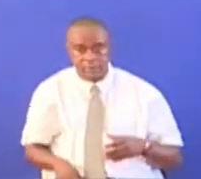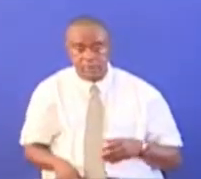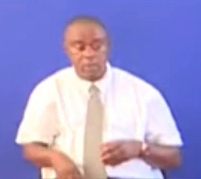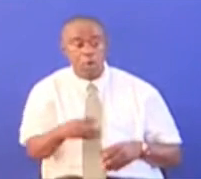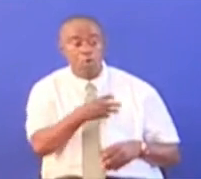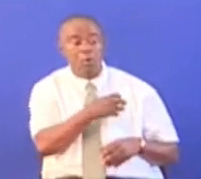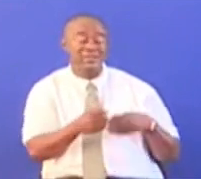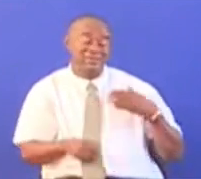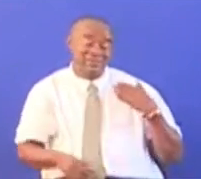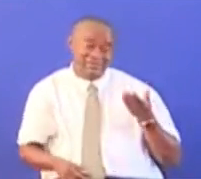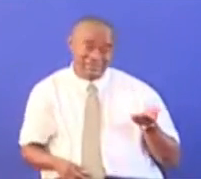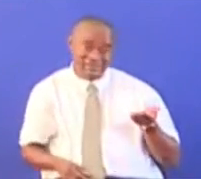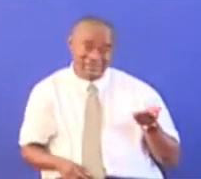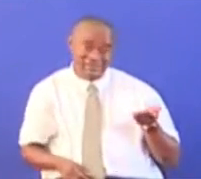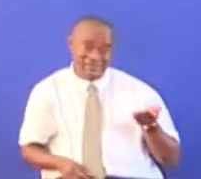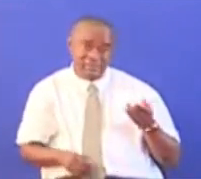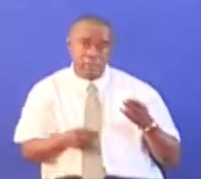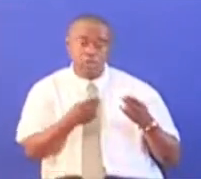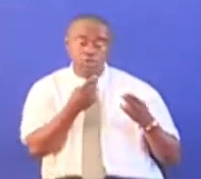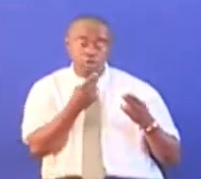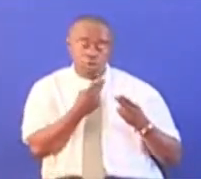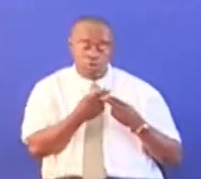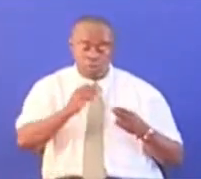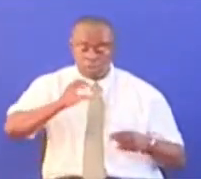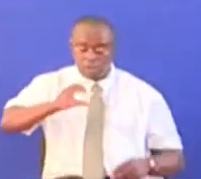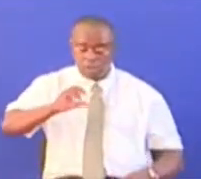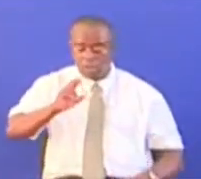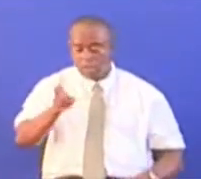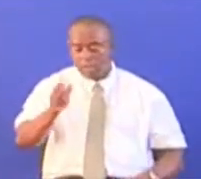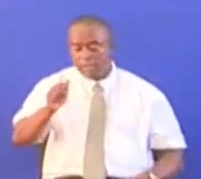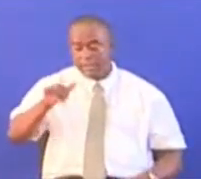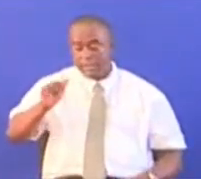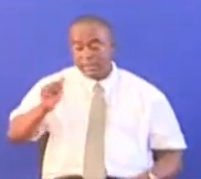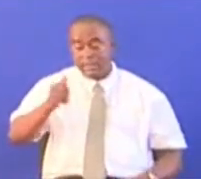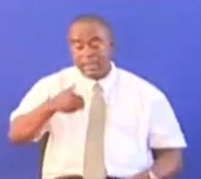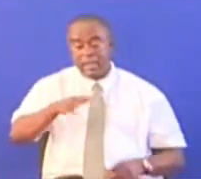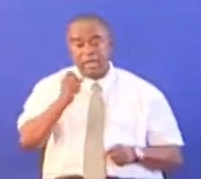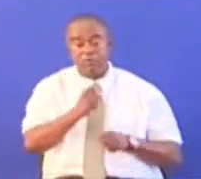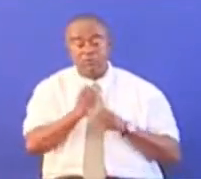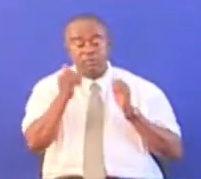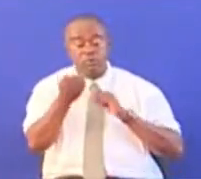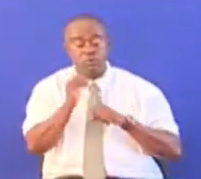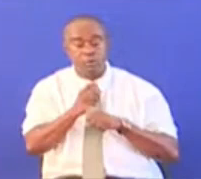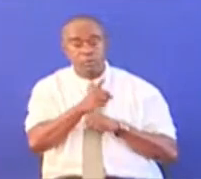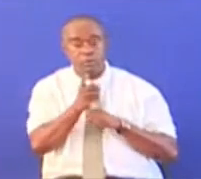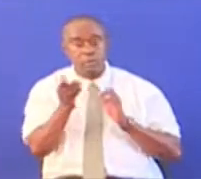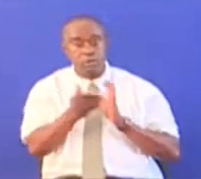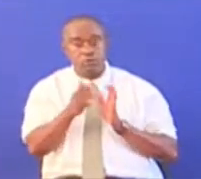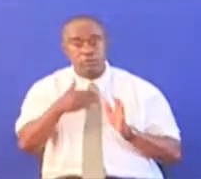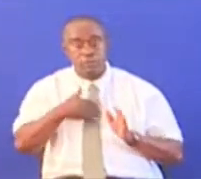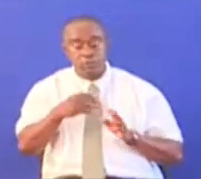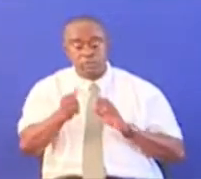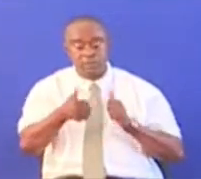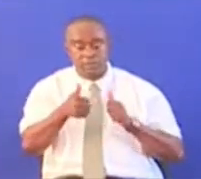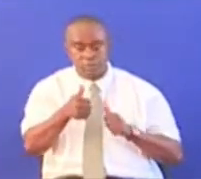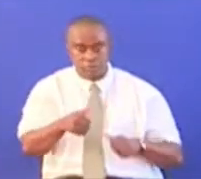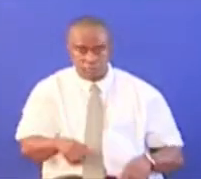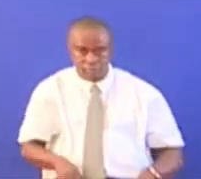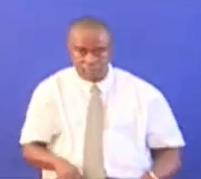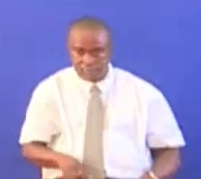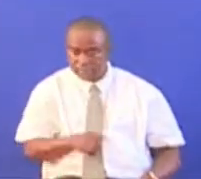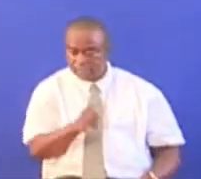waziri Daktari Balozi Pindi Hazara Chana anaenda kufanya miundombinu ile kwenye shule zetu za michezo.